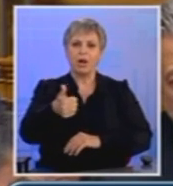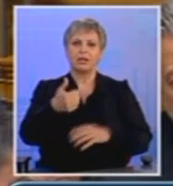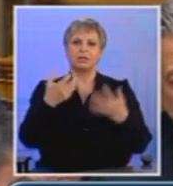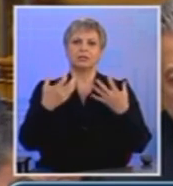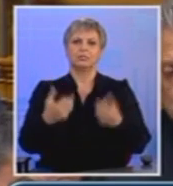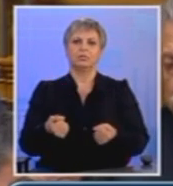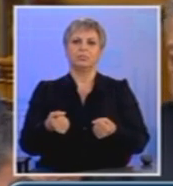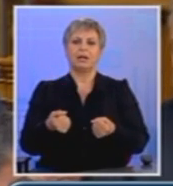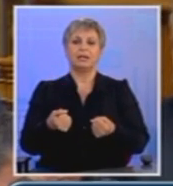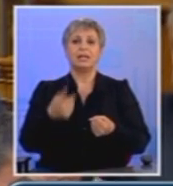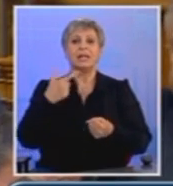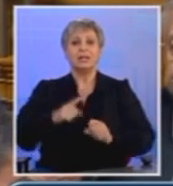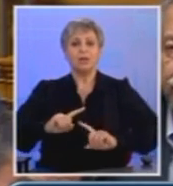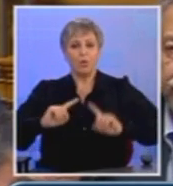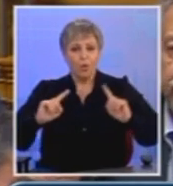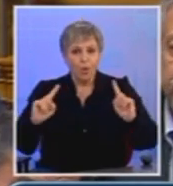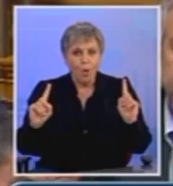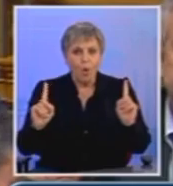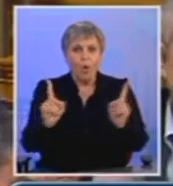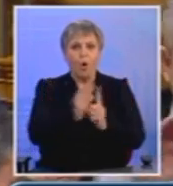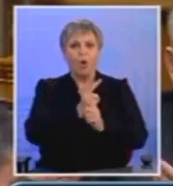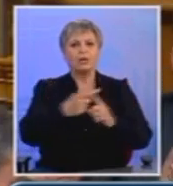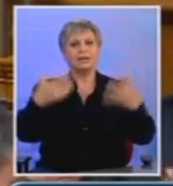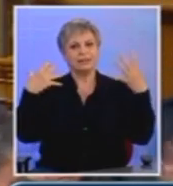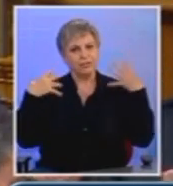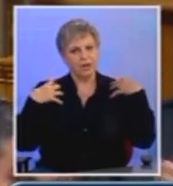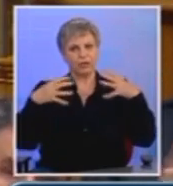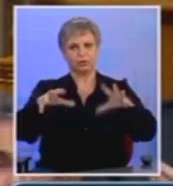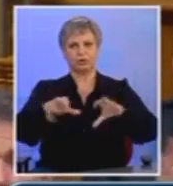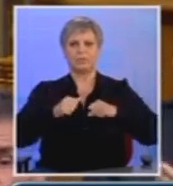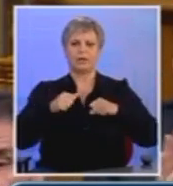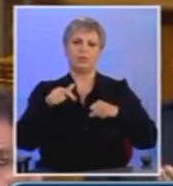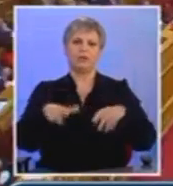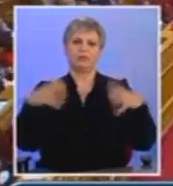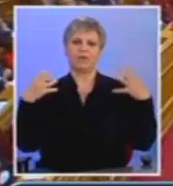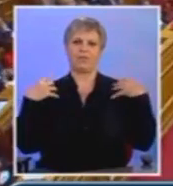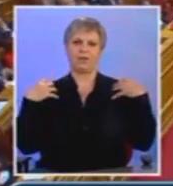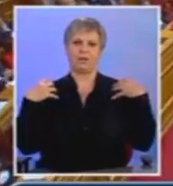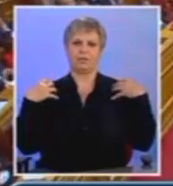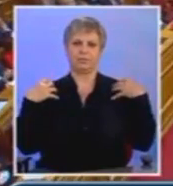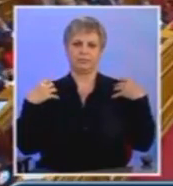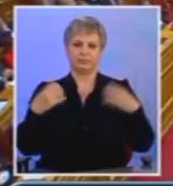μοιραστούμε όλοι το βάρος αυτής της ευθύνης